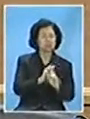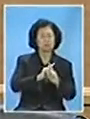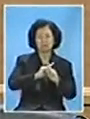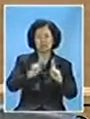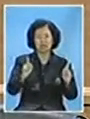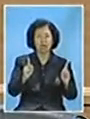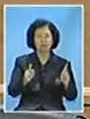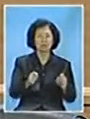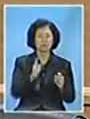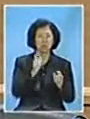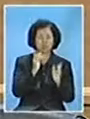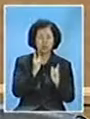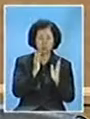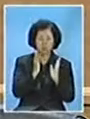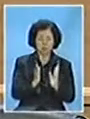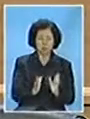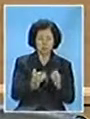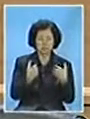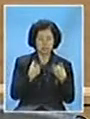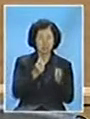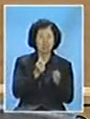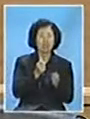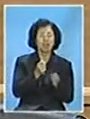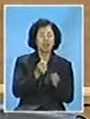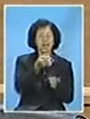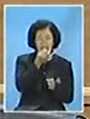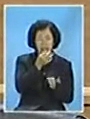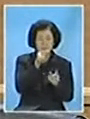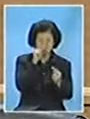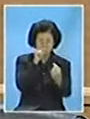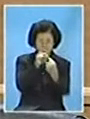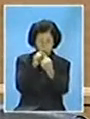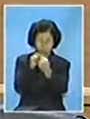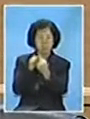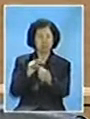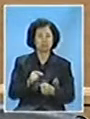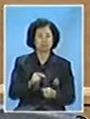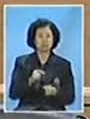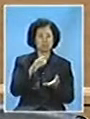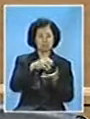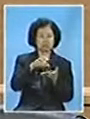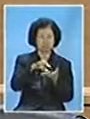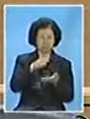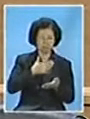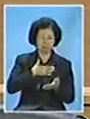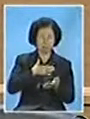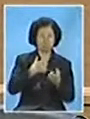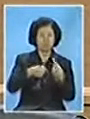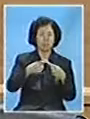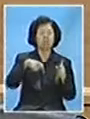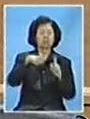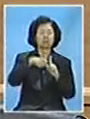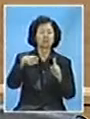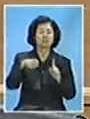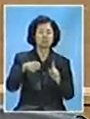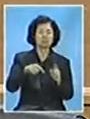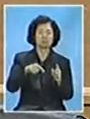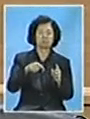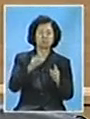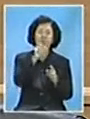อาชีพโดยตรงผมกราบเรียนผมไม่ได้รังเกียจนะครับท่านประธานแต่ผมเนี่ยมาจากภาคสภาวิชาชีพโดยต